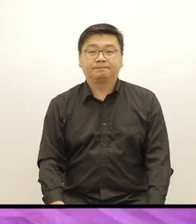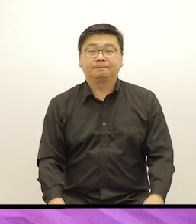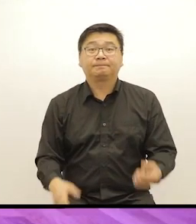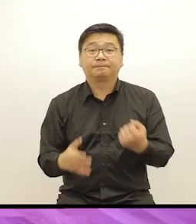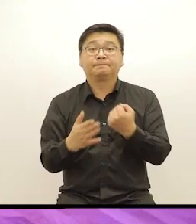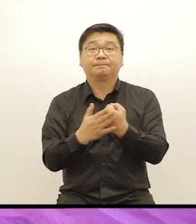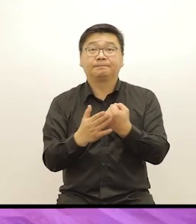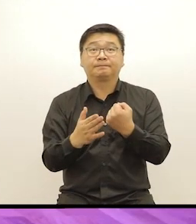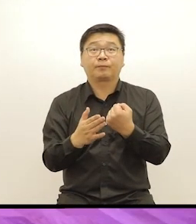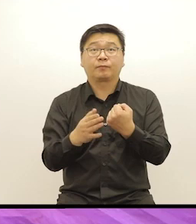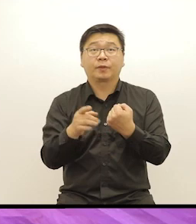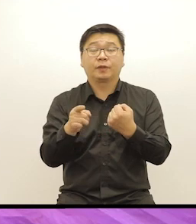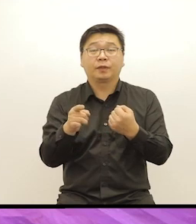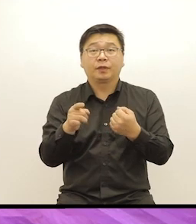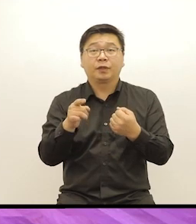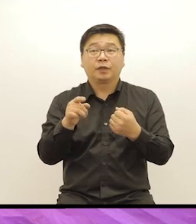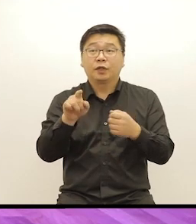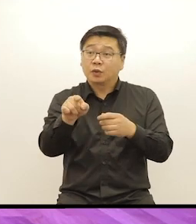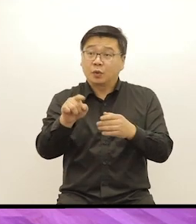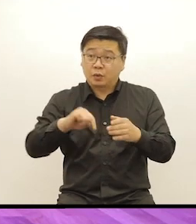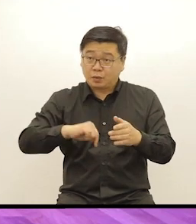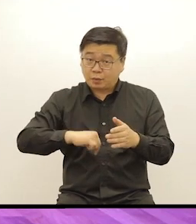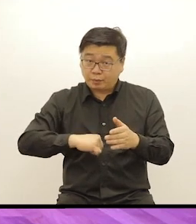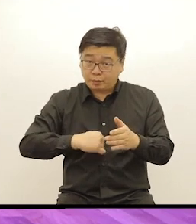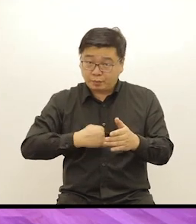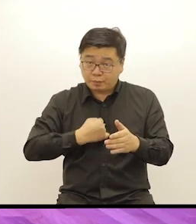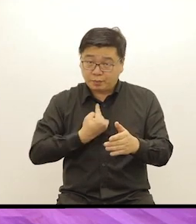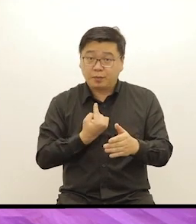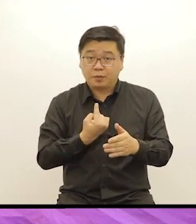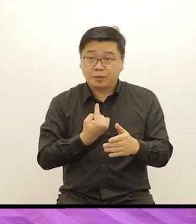그래서 좀 이렇게 본인이